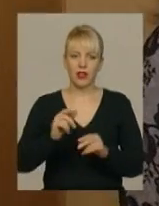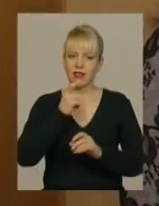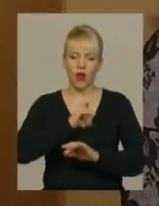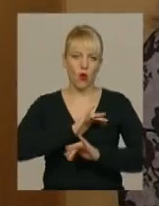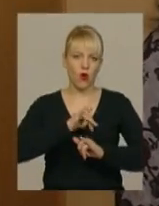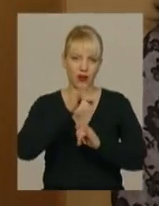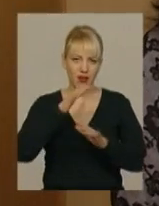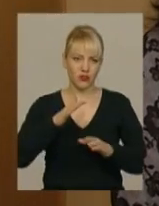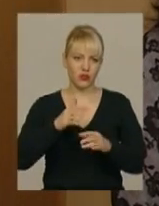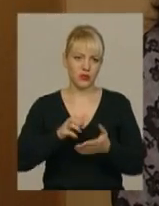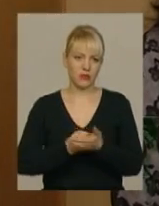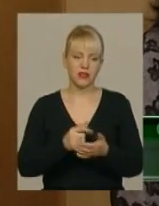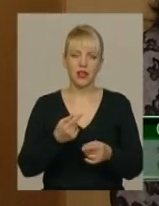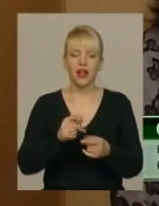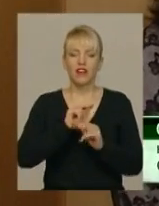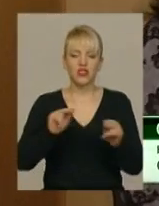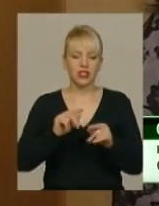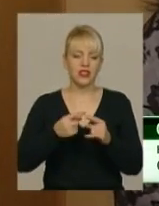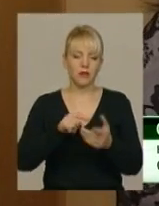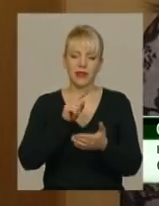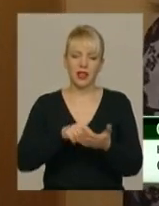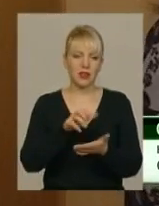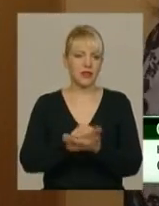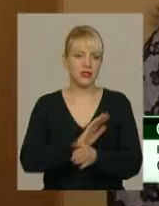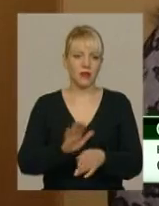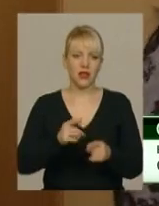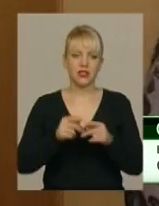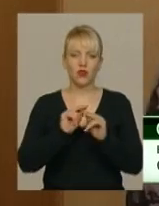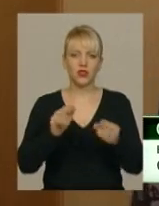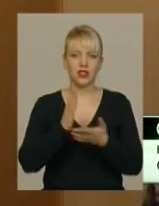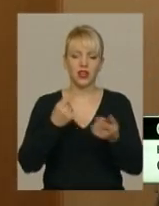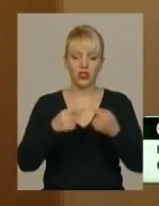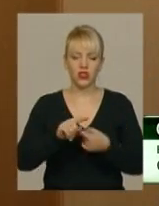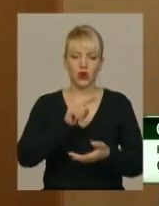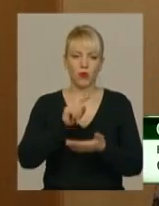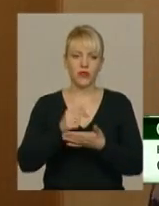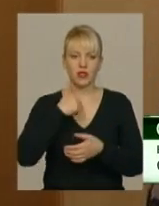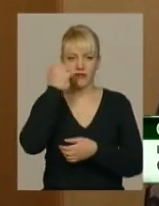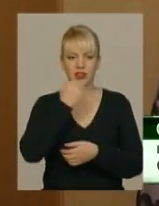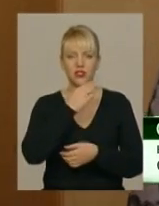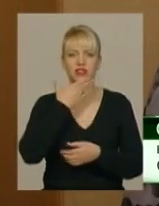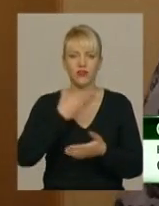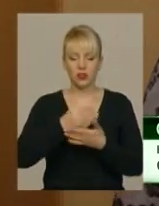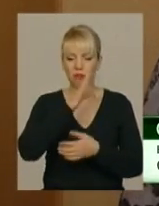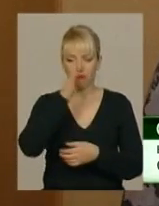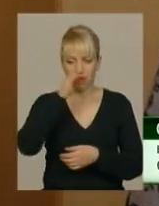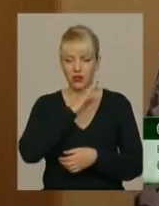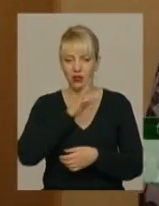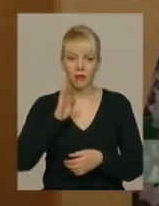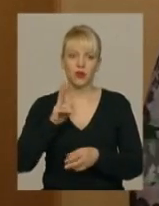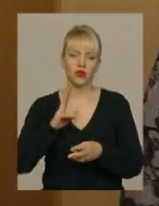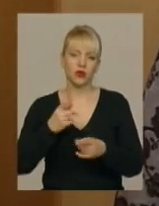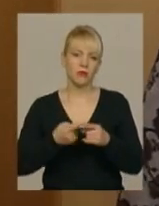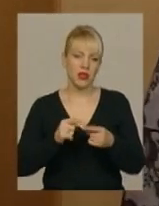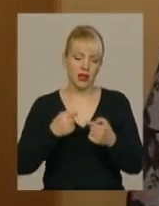Вчитель не має цими питанням займатися. Вчителі є інші обов'язки і я дуже вдячна своїм батькам за те, що вони мене в